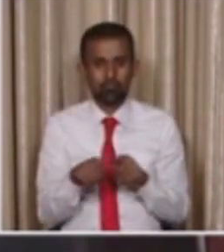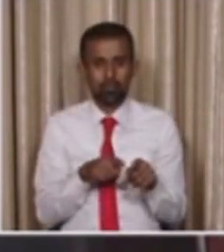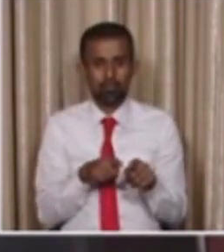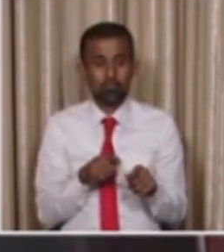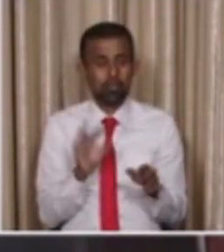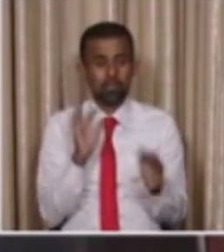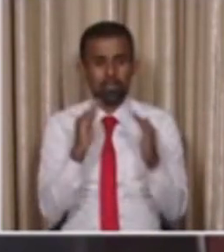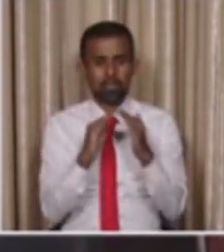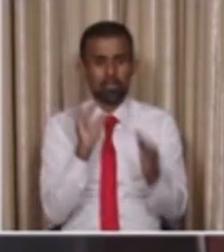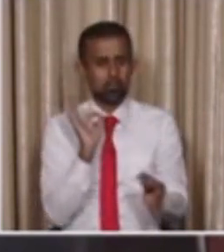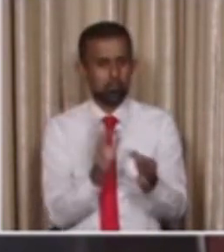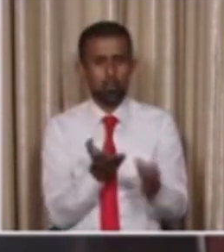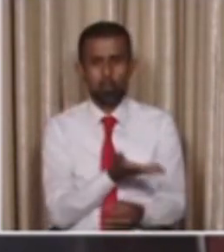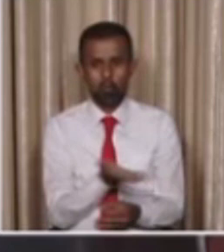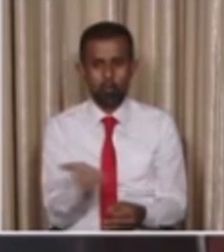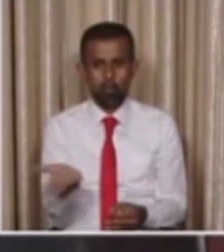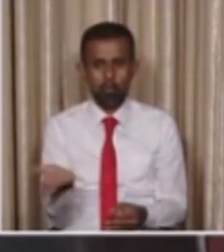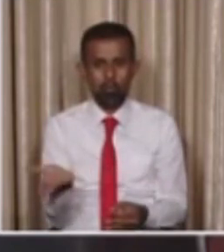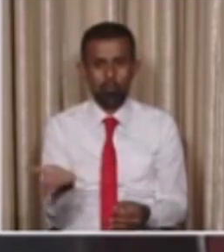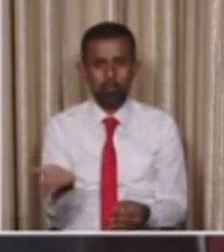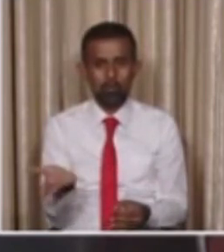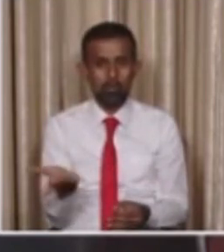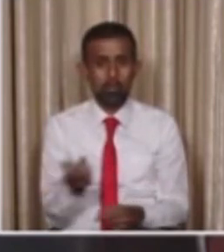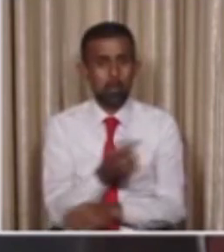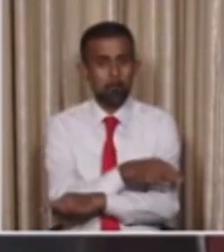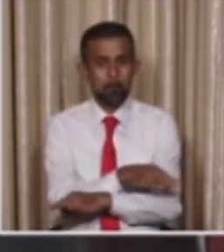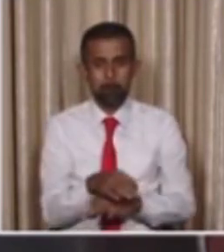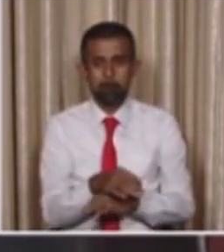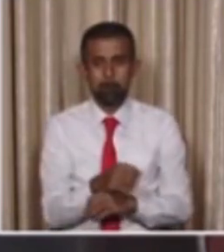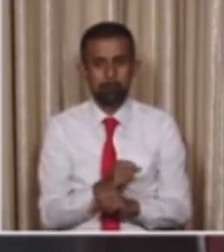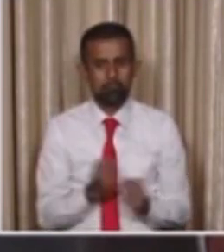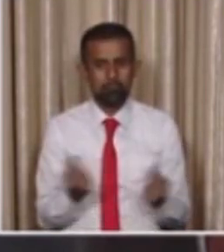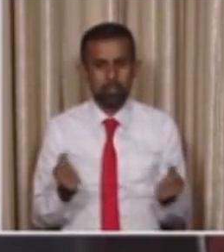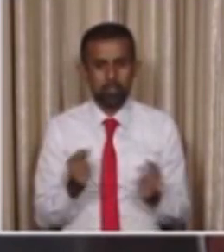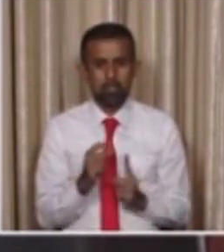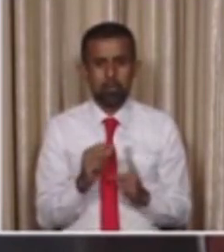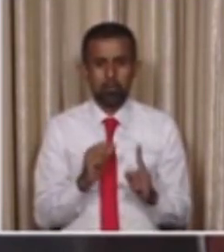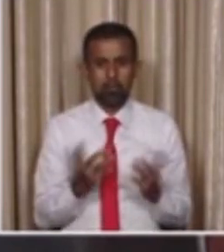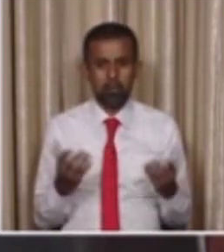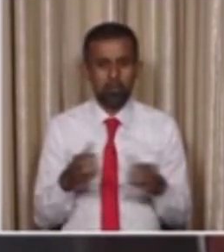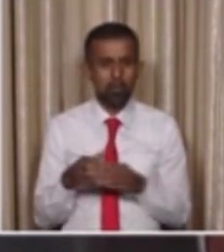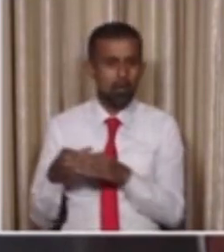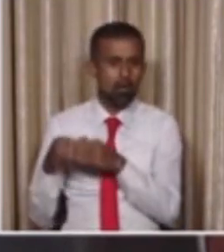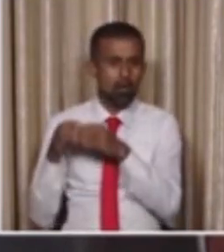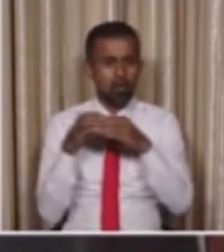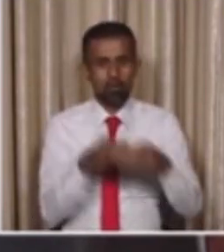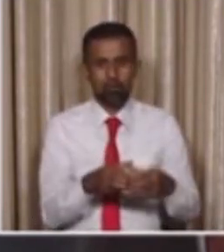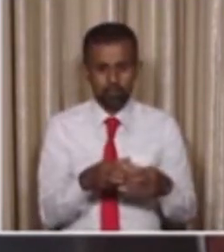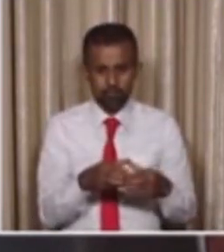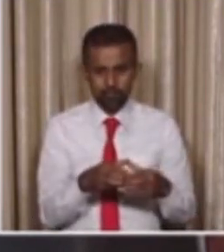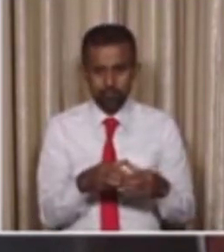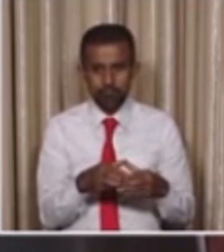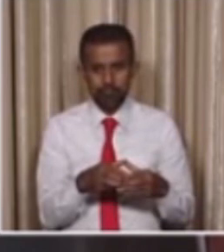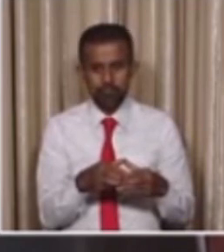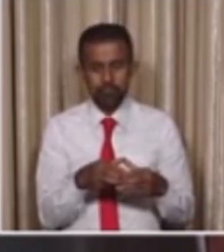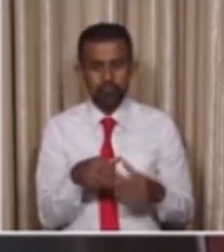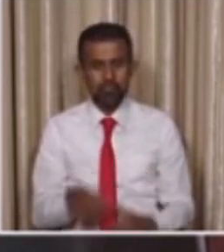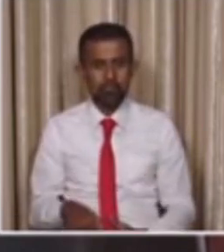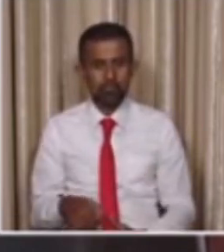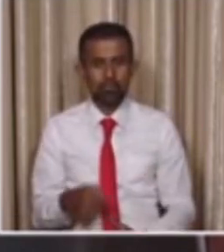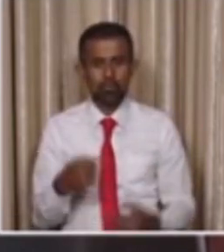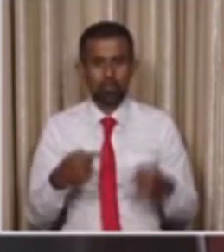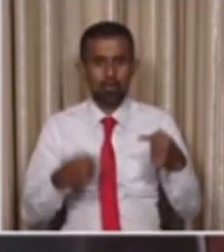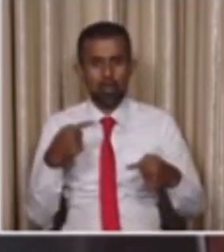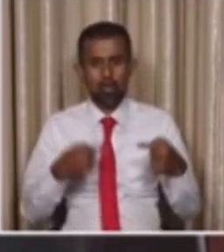ගිනිපත් වෙනවා. මේකට කිසිම ක්‍රමයක් නැති පාලනයක් නැති කණ්ඩායම් මේකට ඇතුල් වෙනවා. එහෙනම් අද ඔය විවාදේ කරන්න මේ